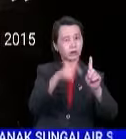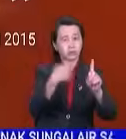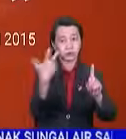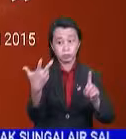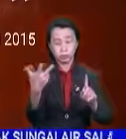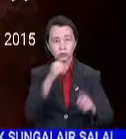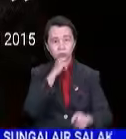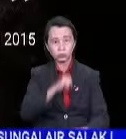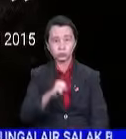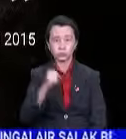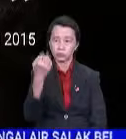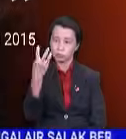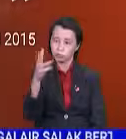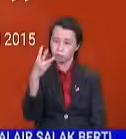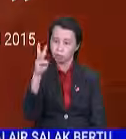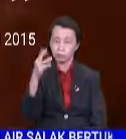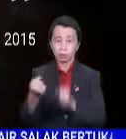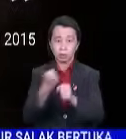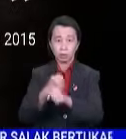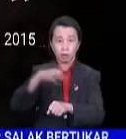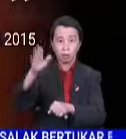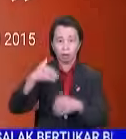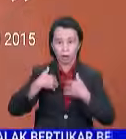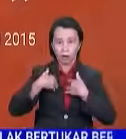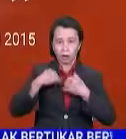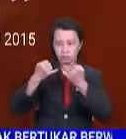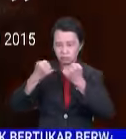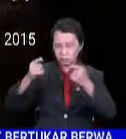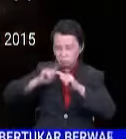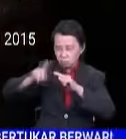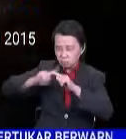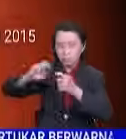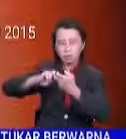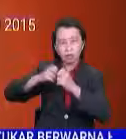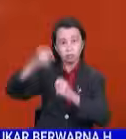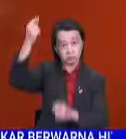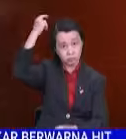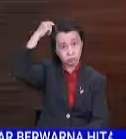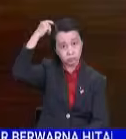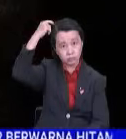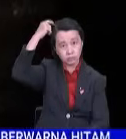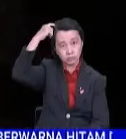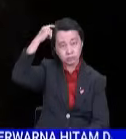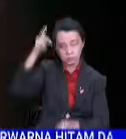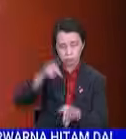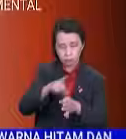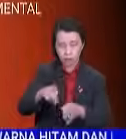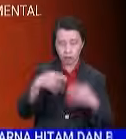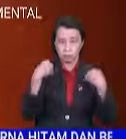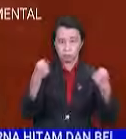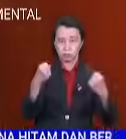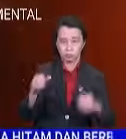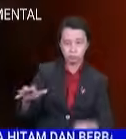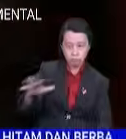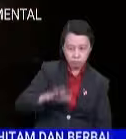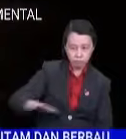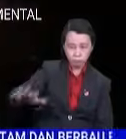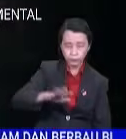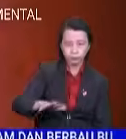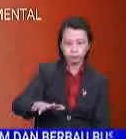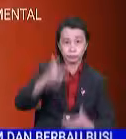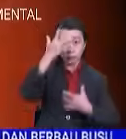individu berusia 16 tahun keatas mengidap beberapa jenis masalah kesehatan mental pakar kesehatan menjengkelkan